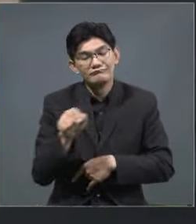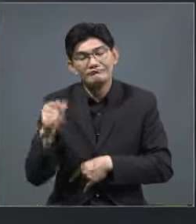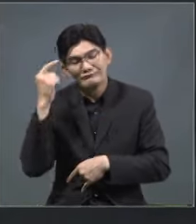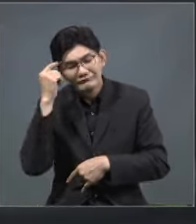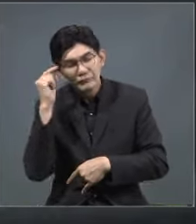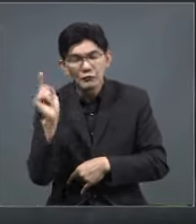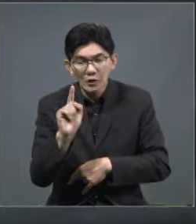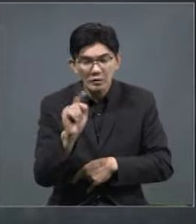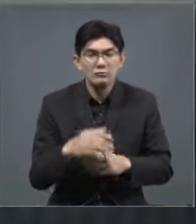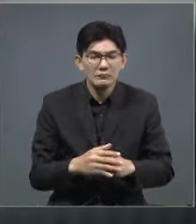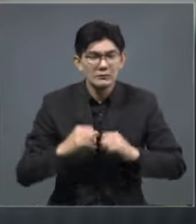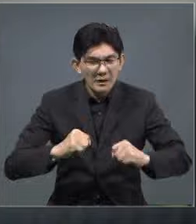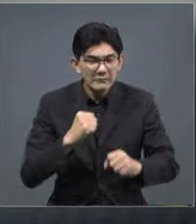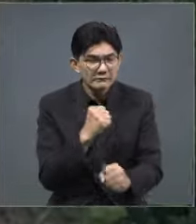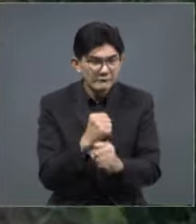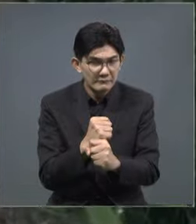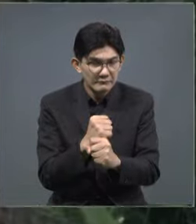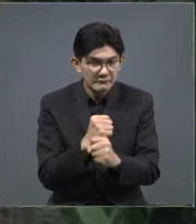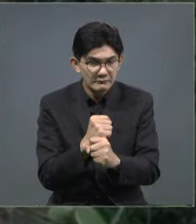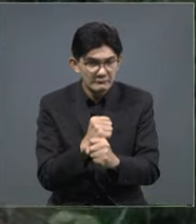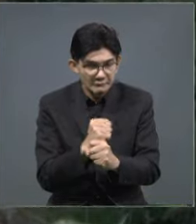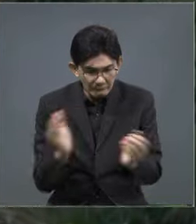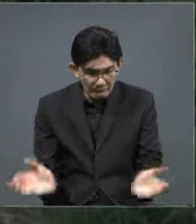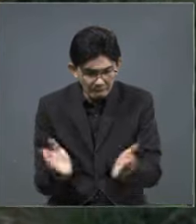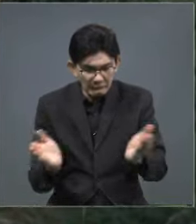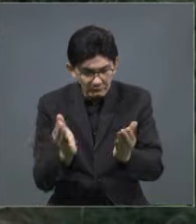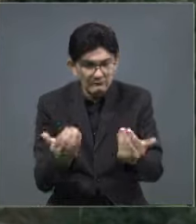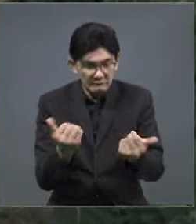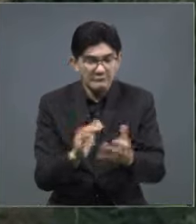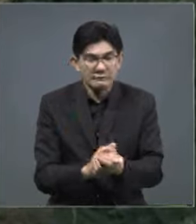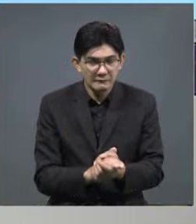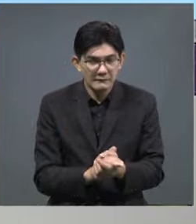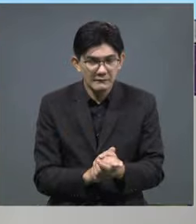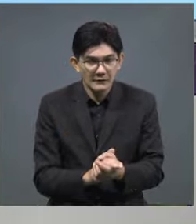แล้วก่อนหน้านี้นะครับมีความพยายามที่จะผลักให้เรื่องของสหกรณ์การเกษ